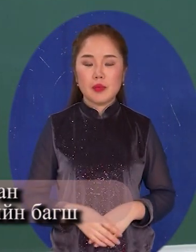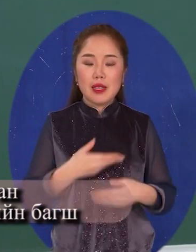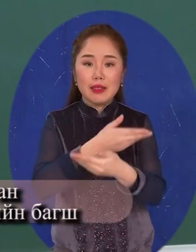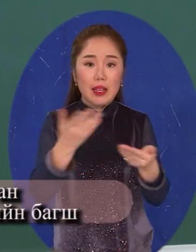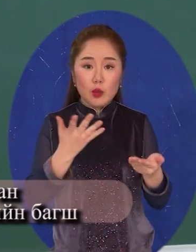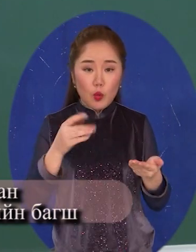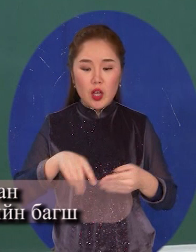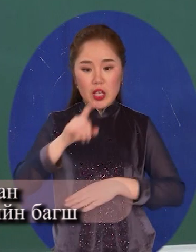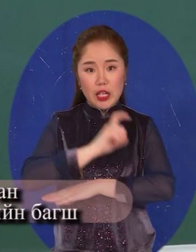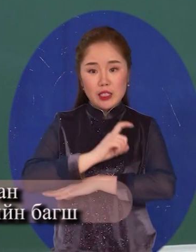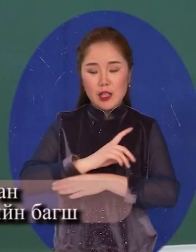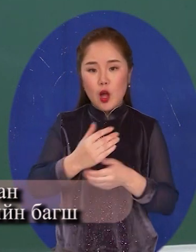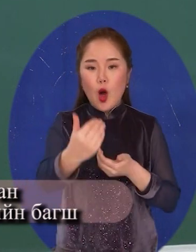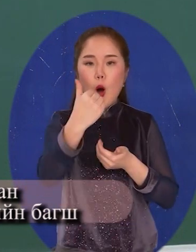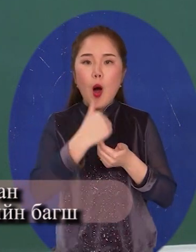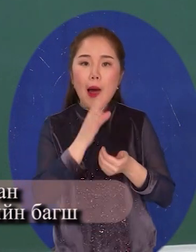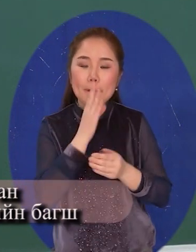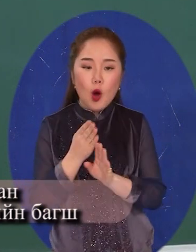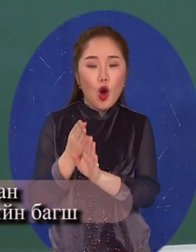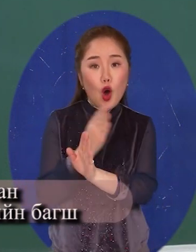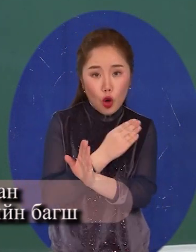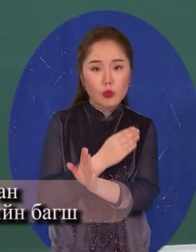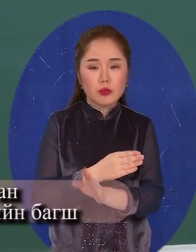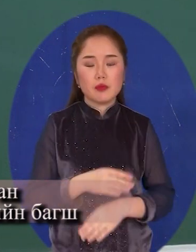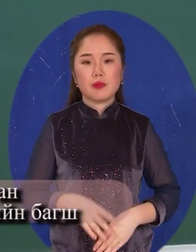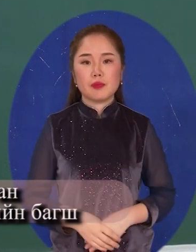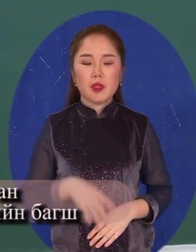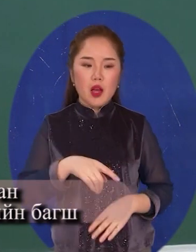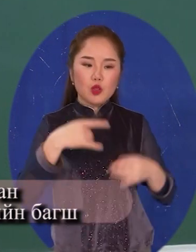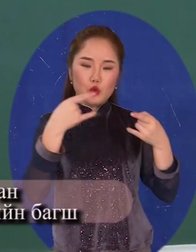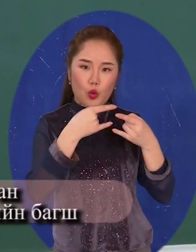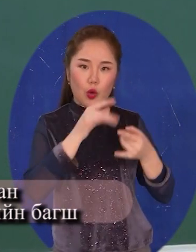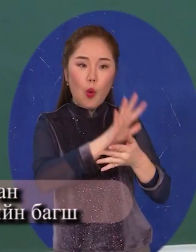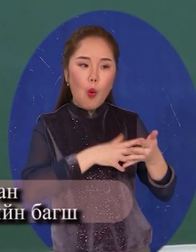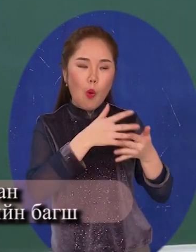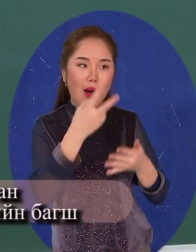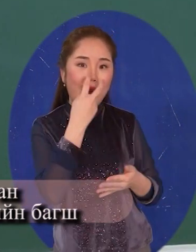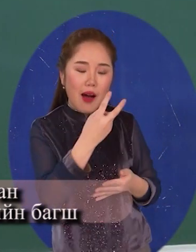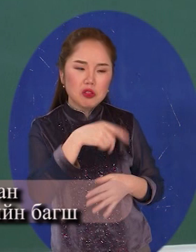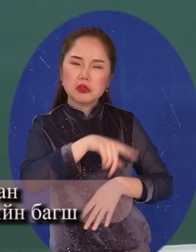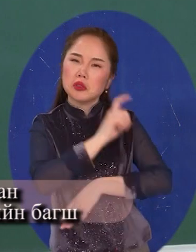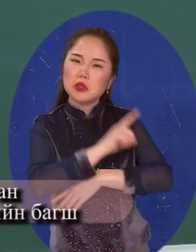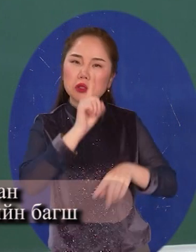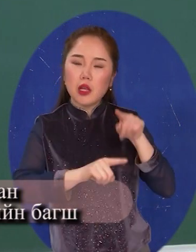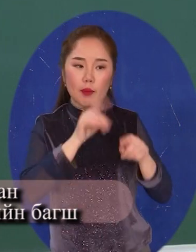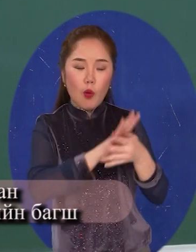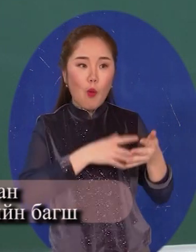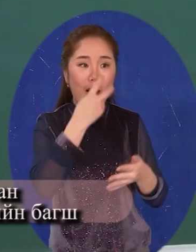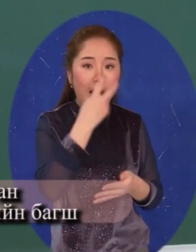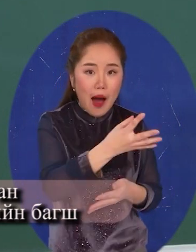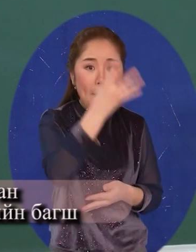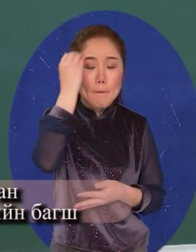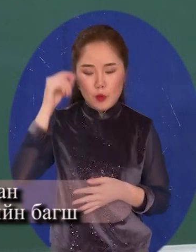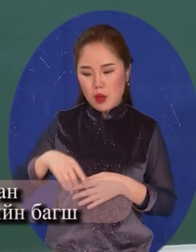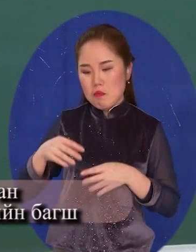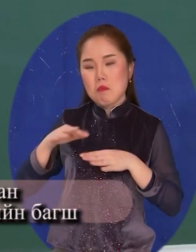айта кетейін. Сендер сабаққа кіріспес бұрын, теледидардан шыққан сабақ бөлісіне қарап, бүгін қандай-қандай сабақтар қай сағатта